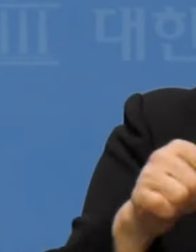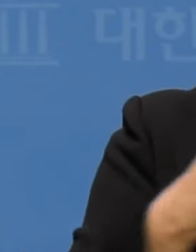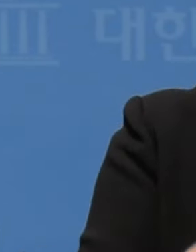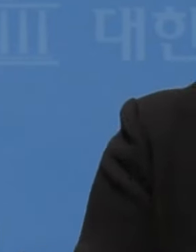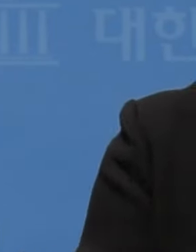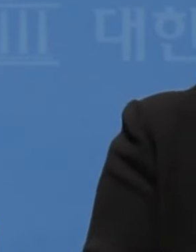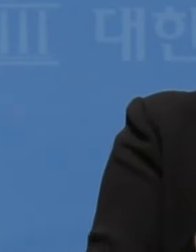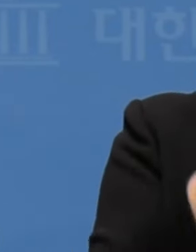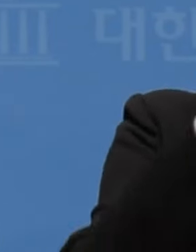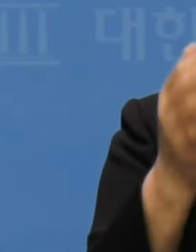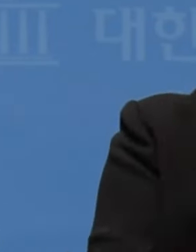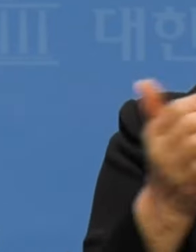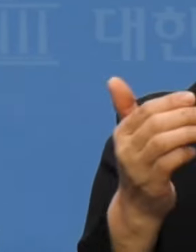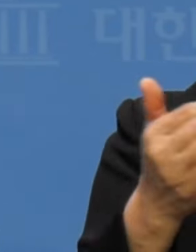치닫고 있는,